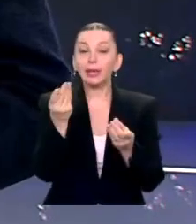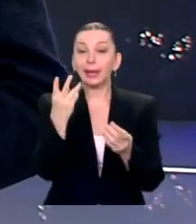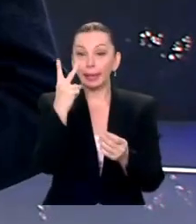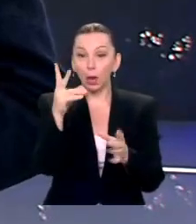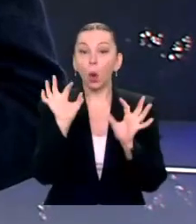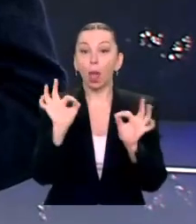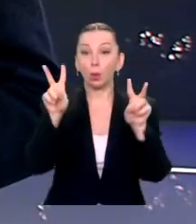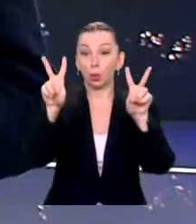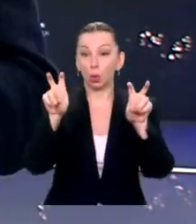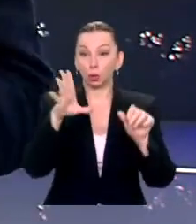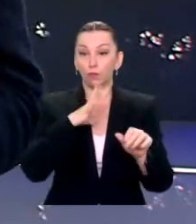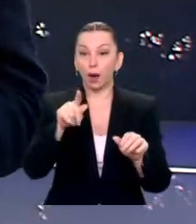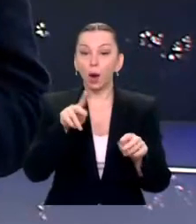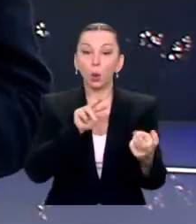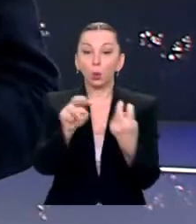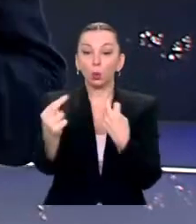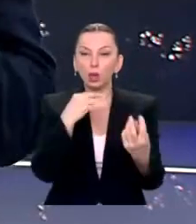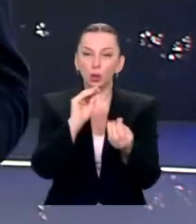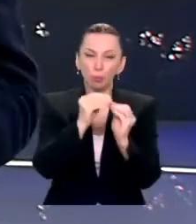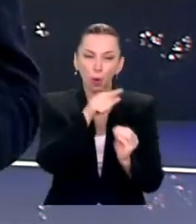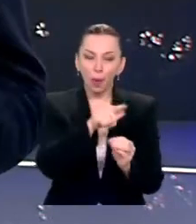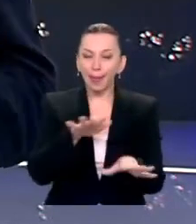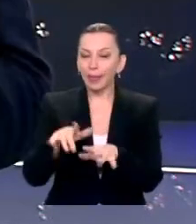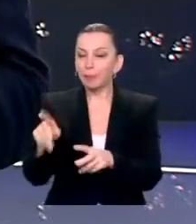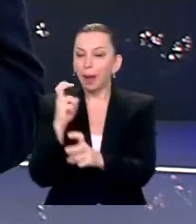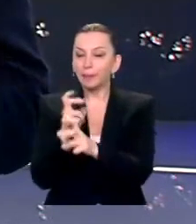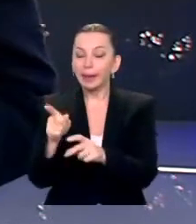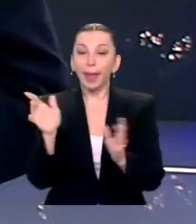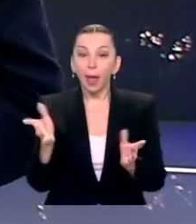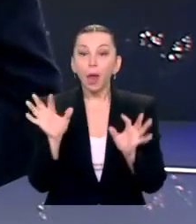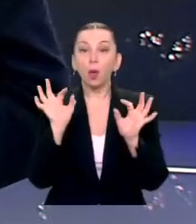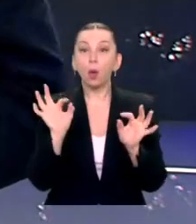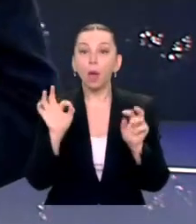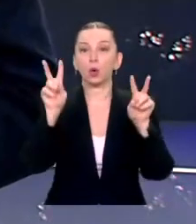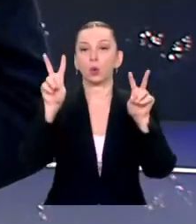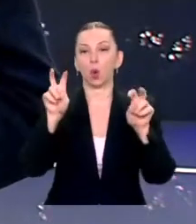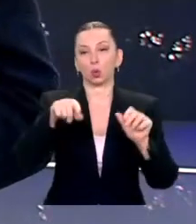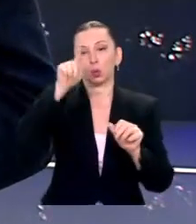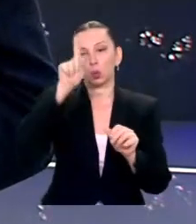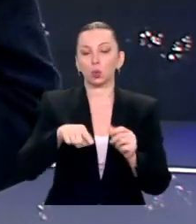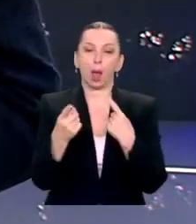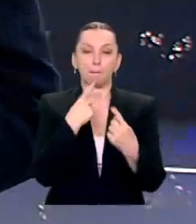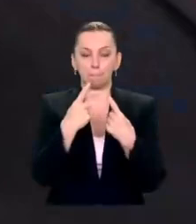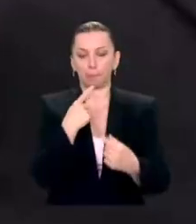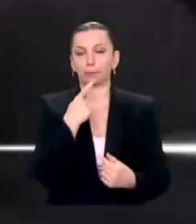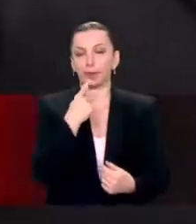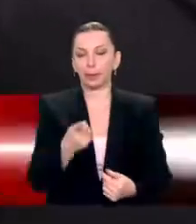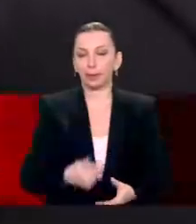önemli başlığa dikkat çekti. Ulaşım çilesi ve deprem riski en önemli gündemimizdeydi Murat Kurum.